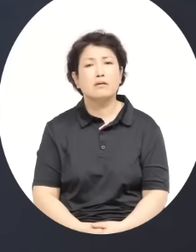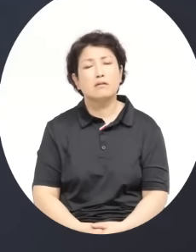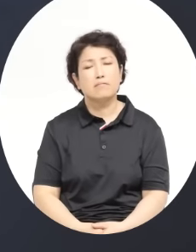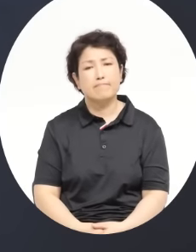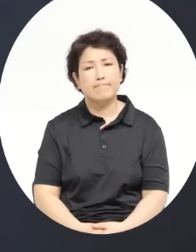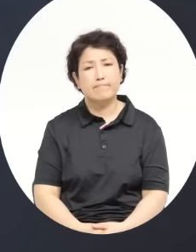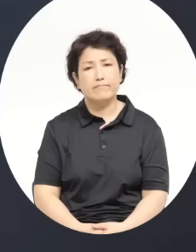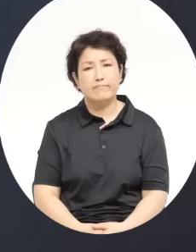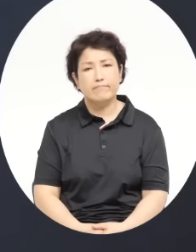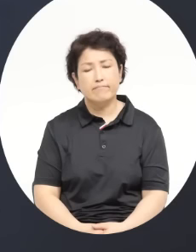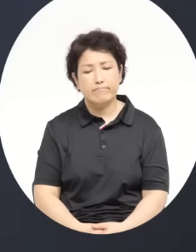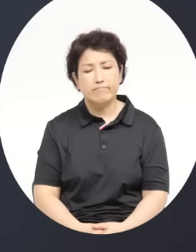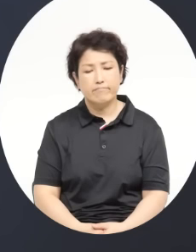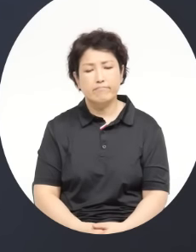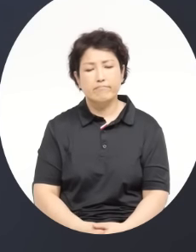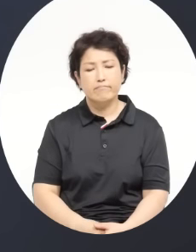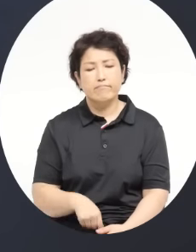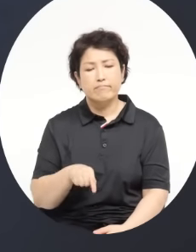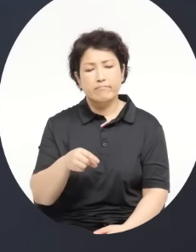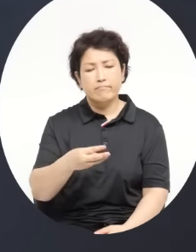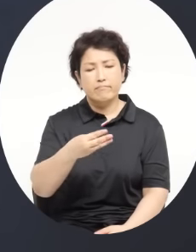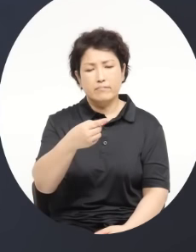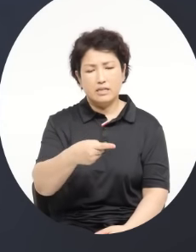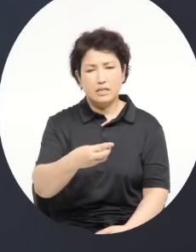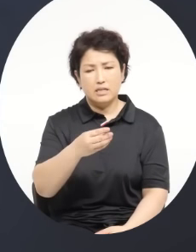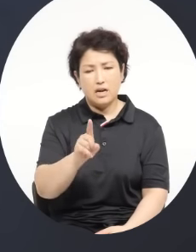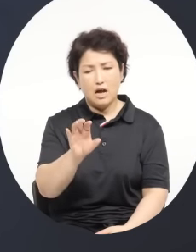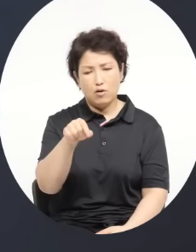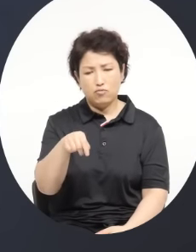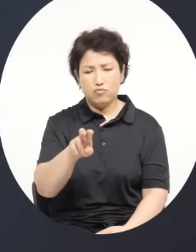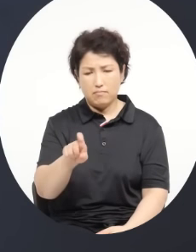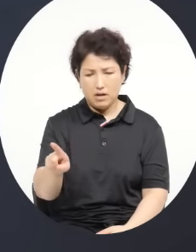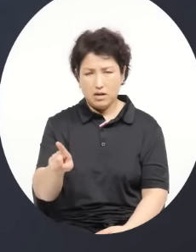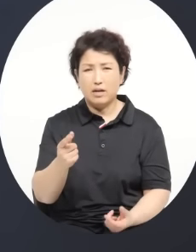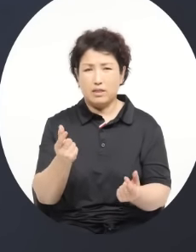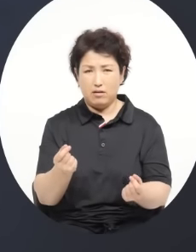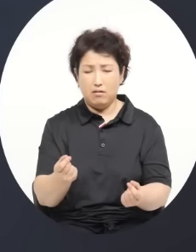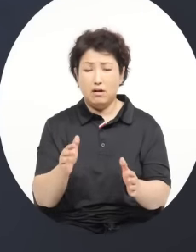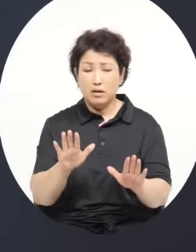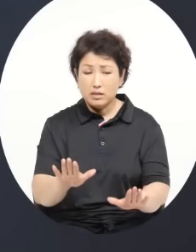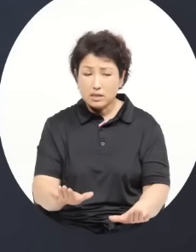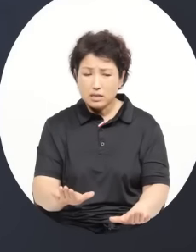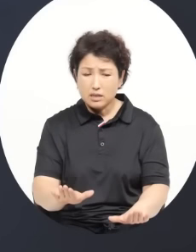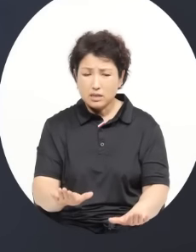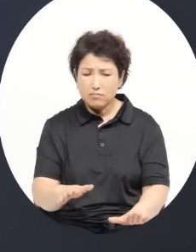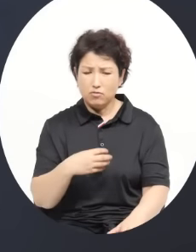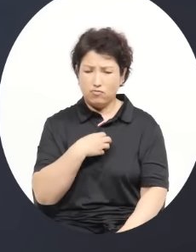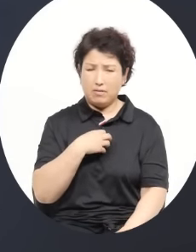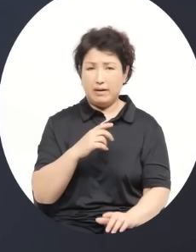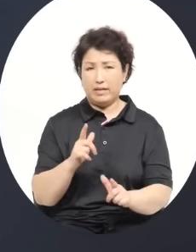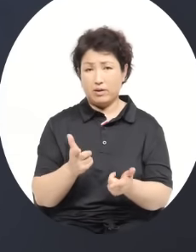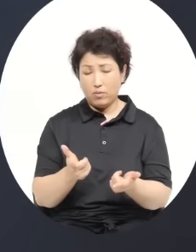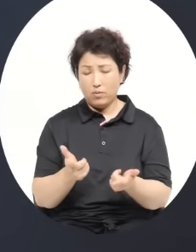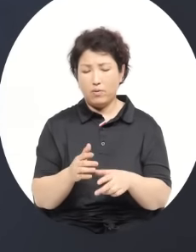그러면 이제 이건 트라우마라 그러거든요. 지금 무슨 큰 위협이 되는 건 아닌데 옛날에 입은